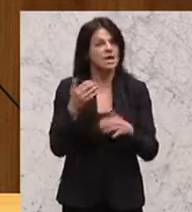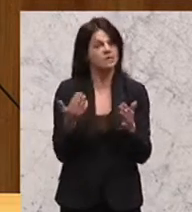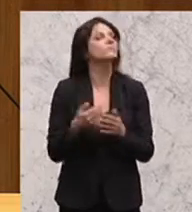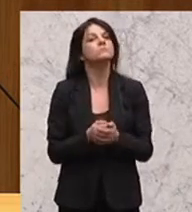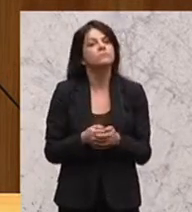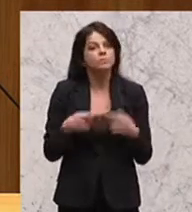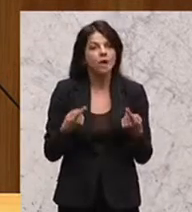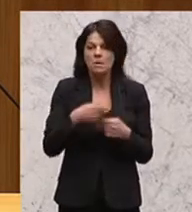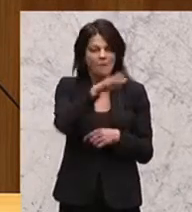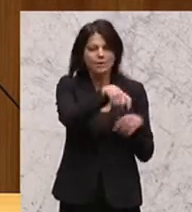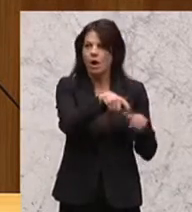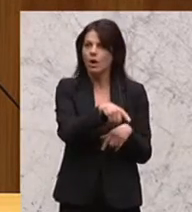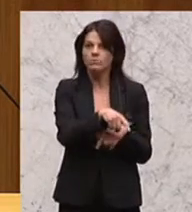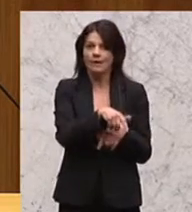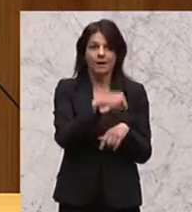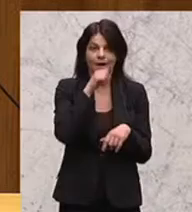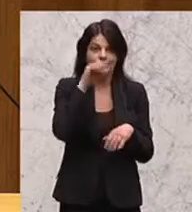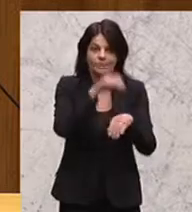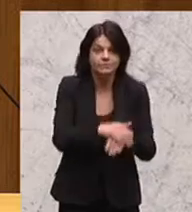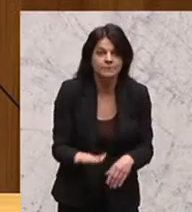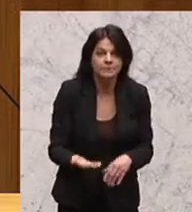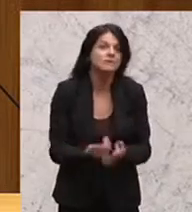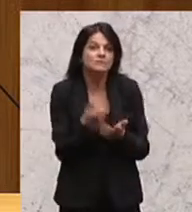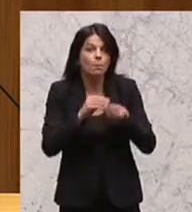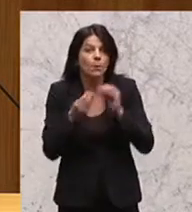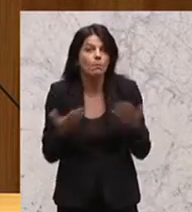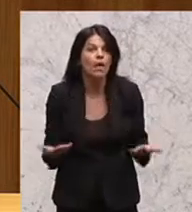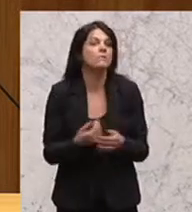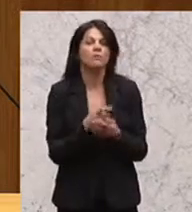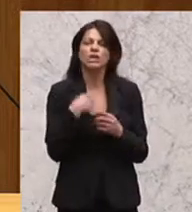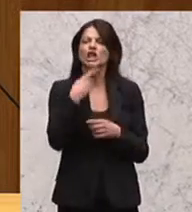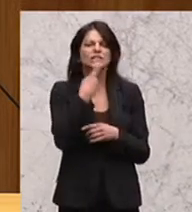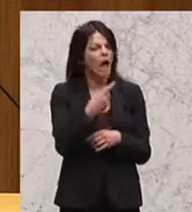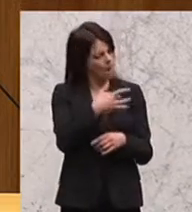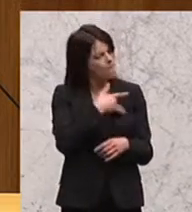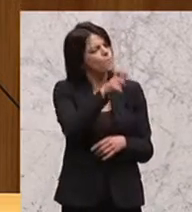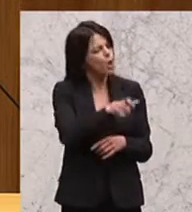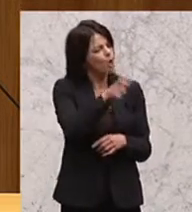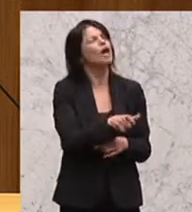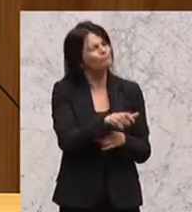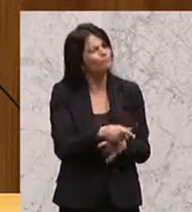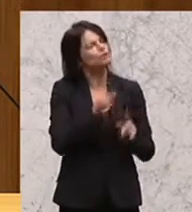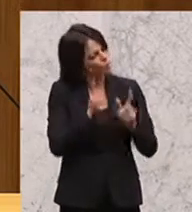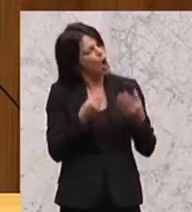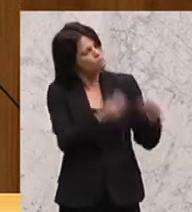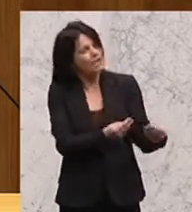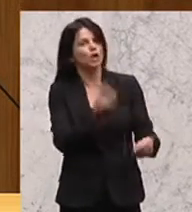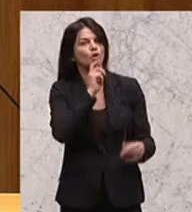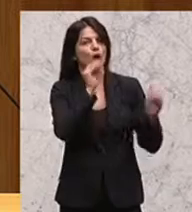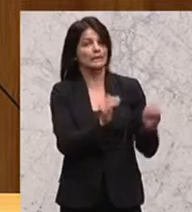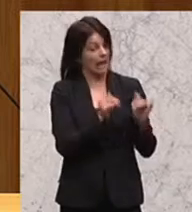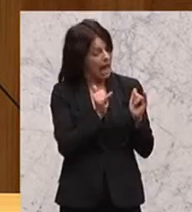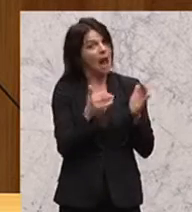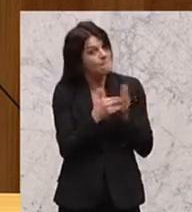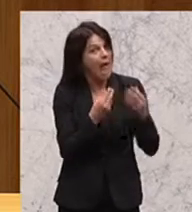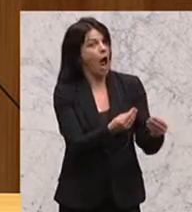kriegen es auch die meisten gar nicht mit. Und das ist das Problem. Das heißt, wenn wir sagen, der Bürger hat sich eine Steuersenkung verdient, und das hat er sich, um Gottes